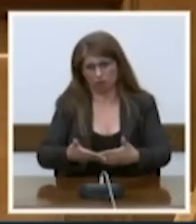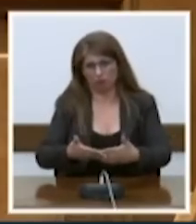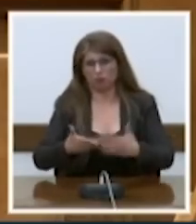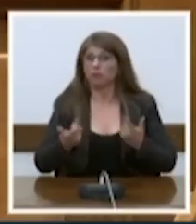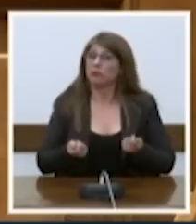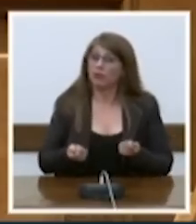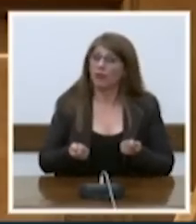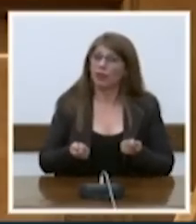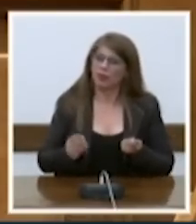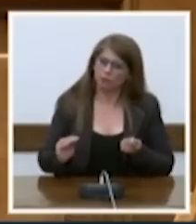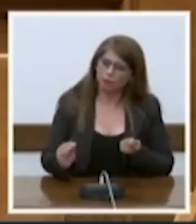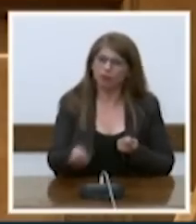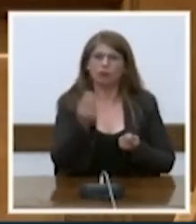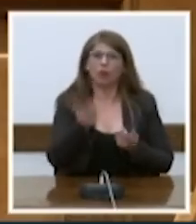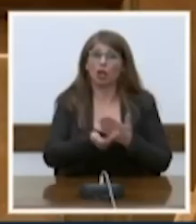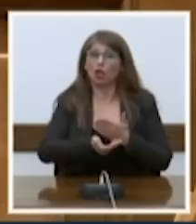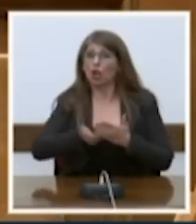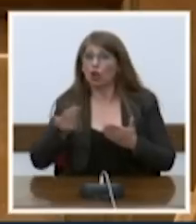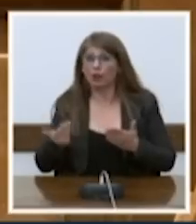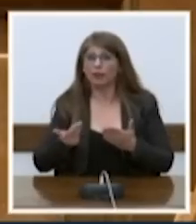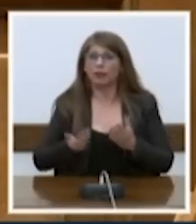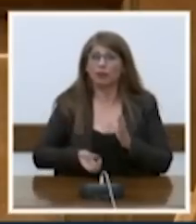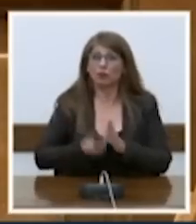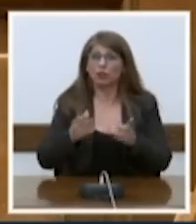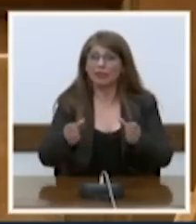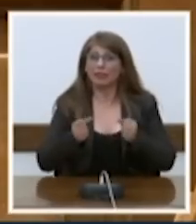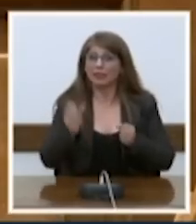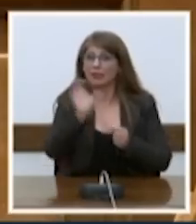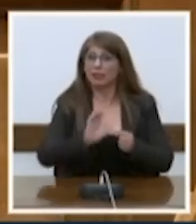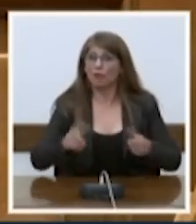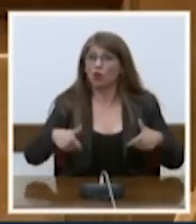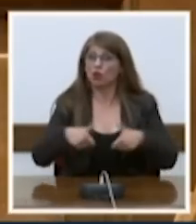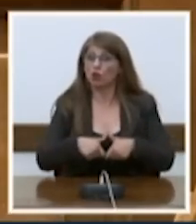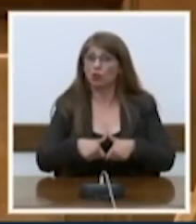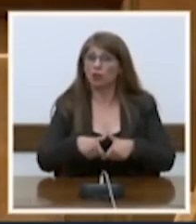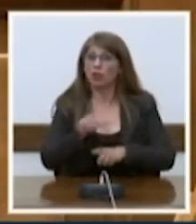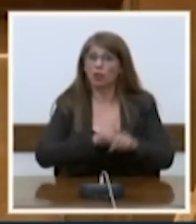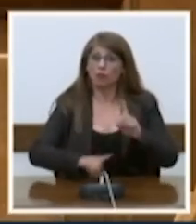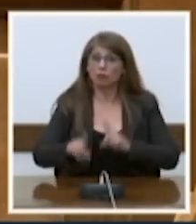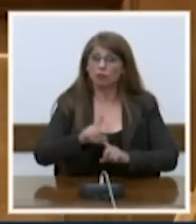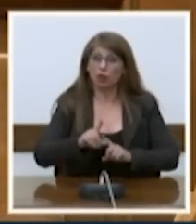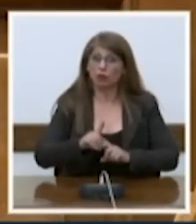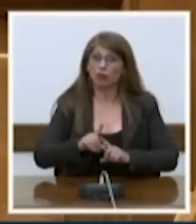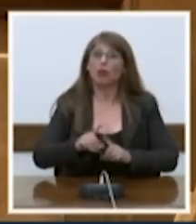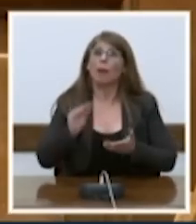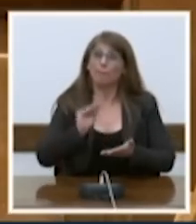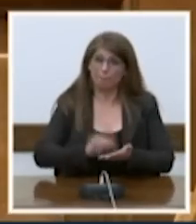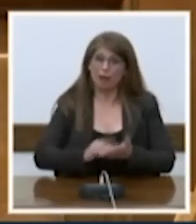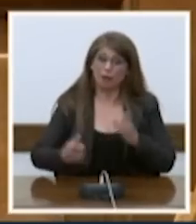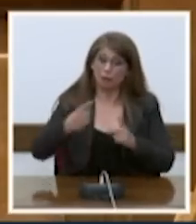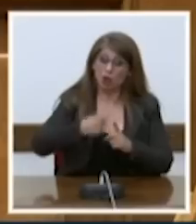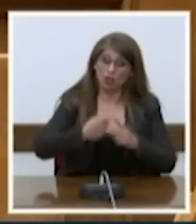αν εκδηλωθεί τελικά νωρίτερα νέα κρίση στην Ευρωζώνη, ποιος θα σηκώσει ξανά τα πρόσθετα